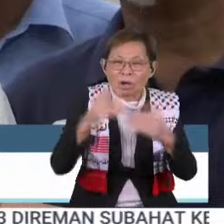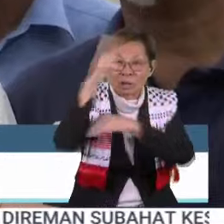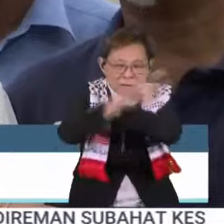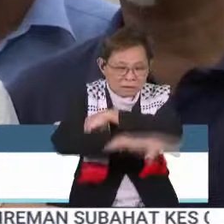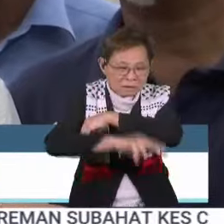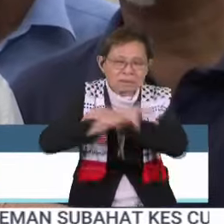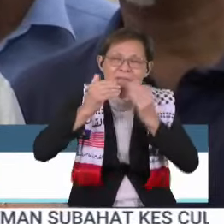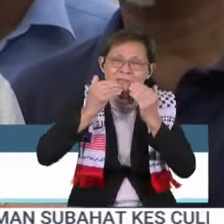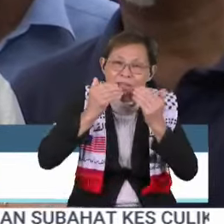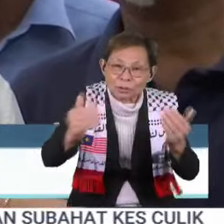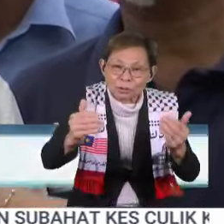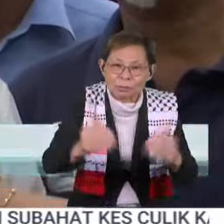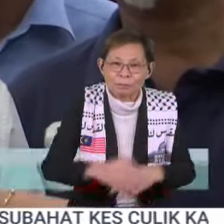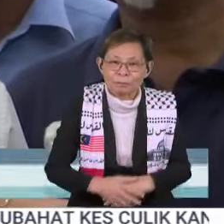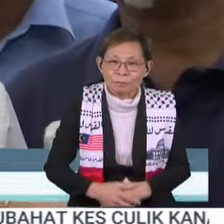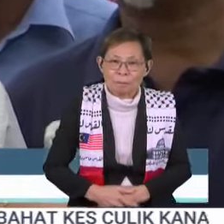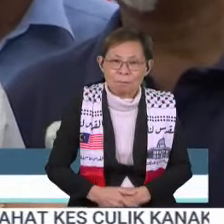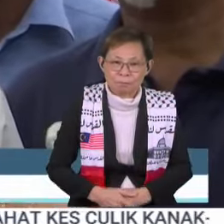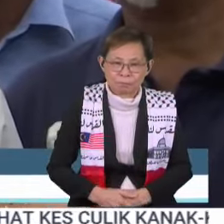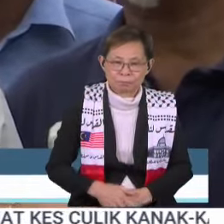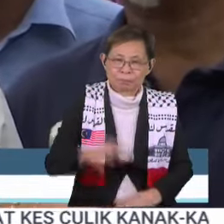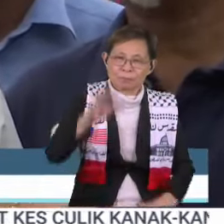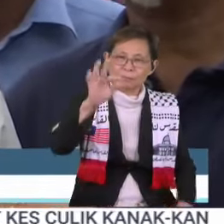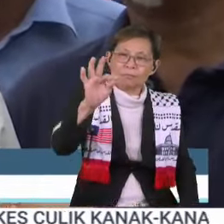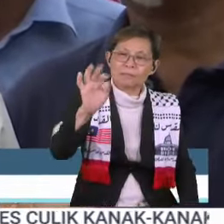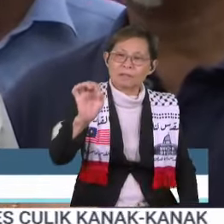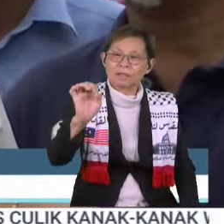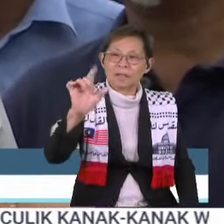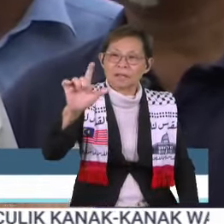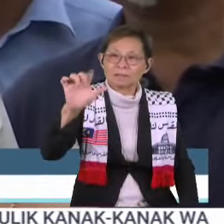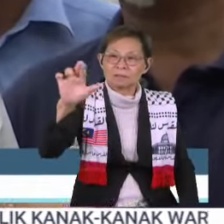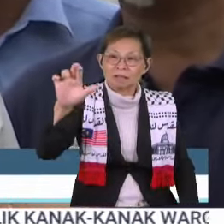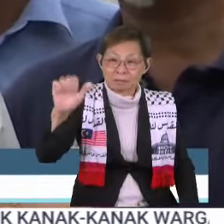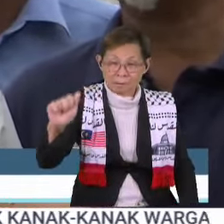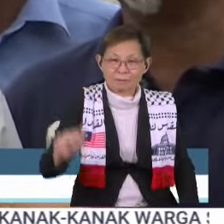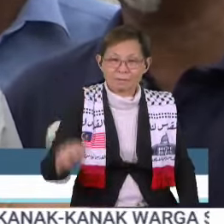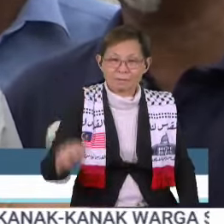kerajaan negeri dengan Fekra sekali telah saya sekian lama lah